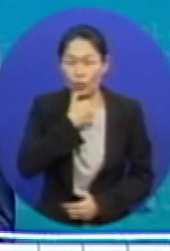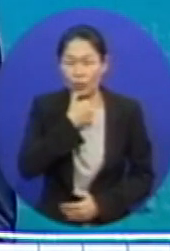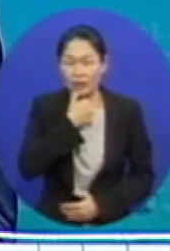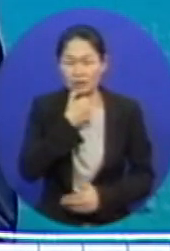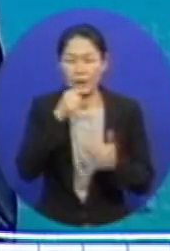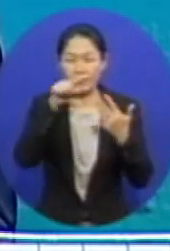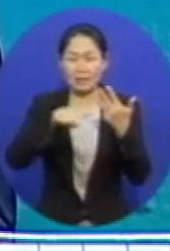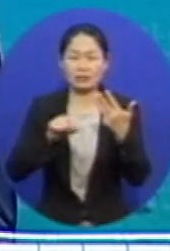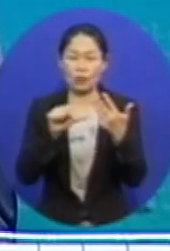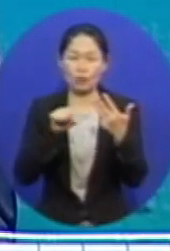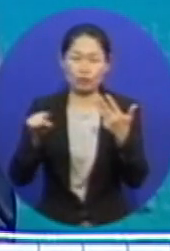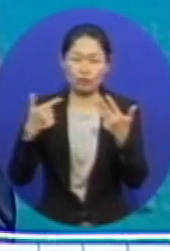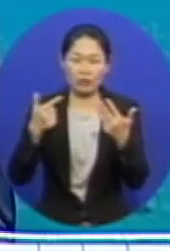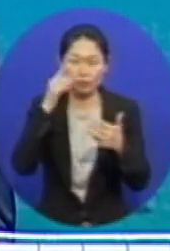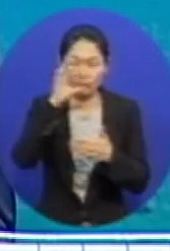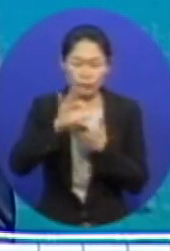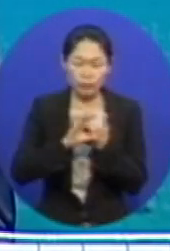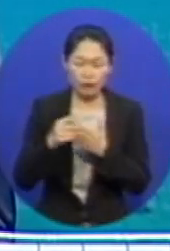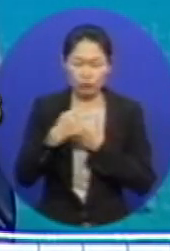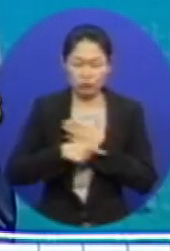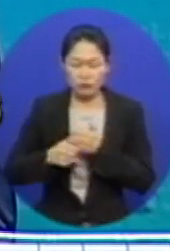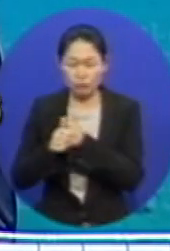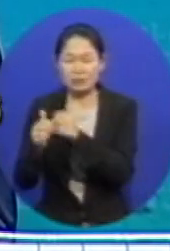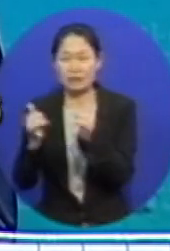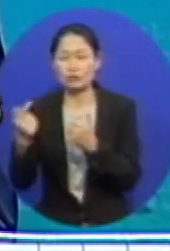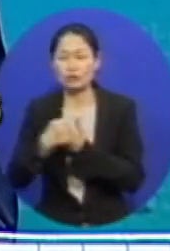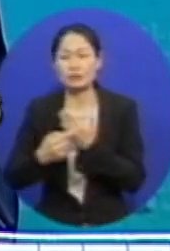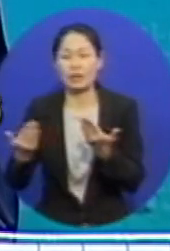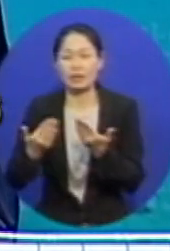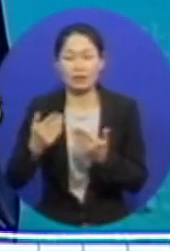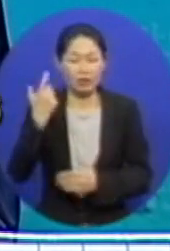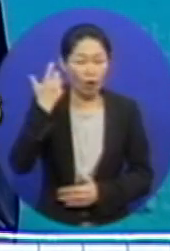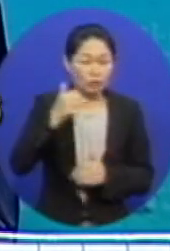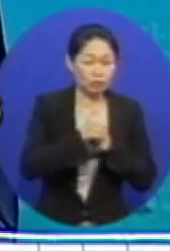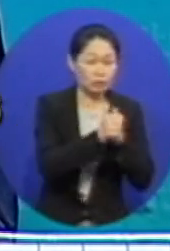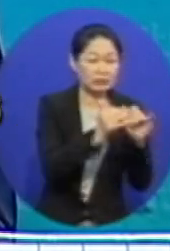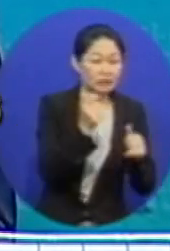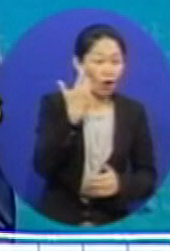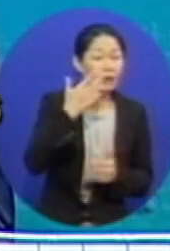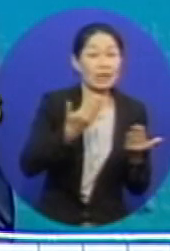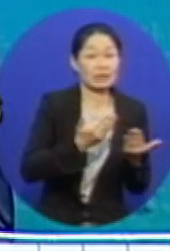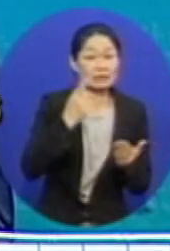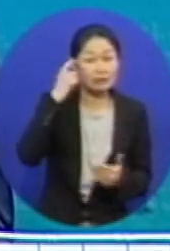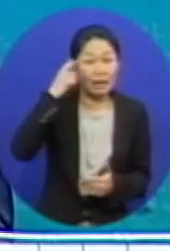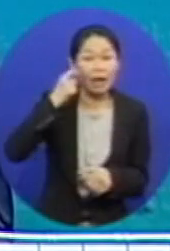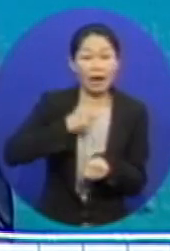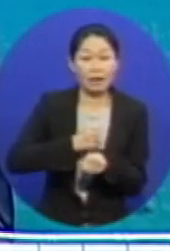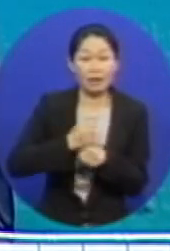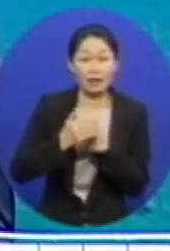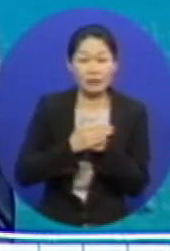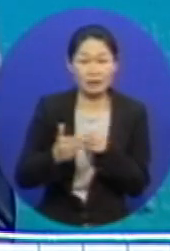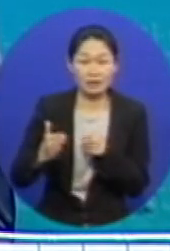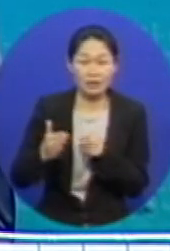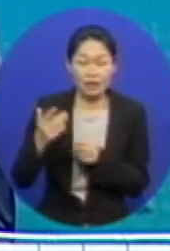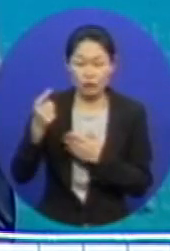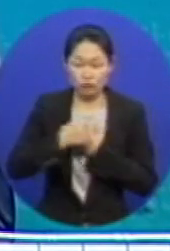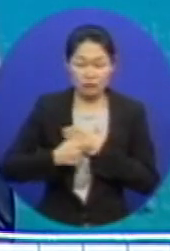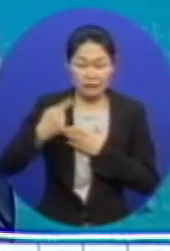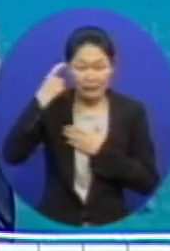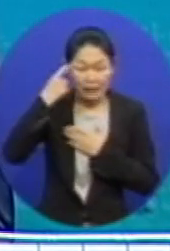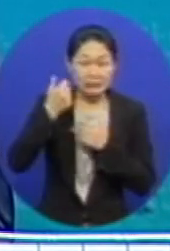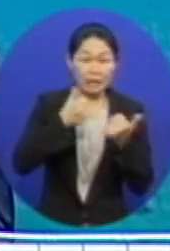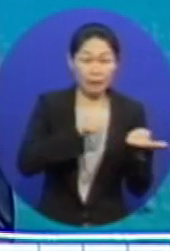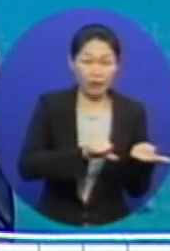보면 육신을 좇는 자는 육신의 일을 영을 좇는 자는 영의 일을 생각하니 육신의 생각은 사망이요